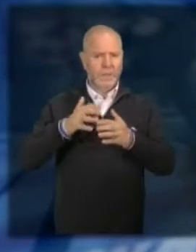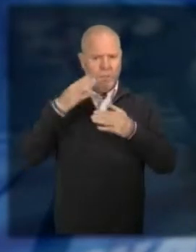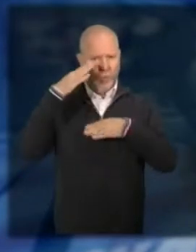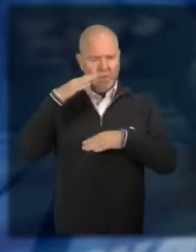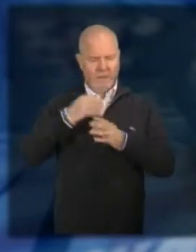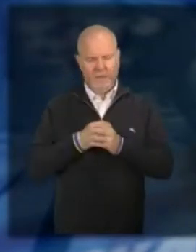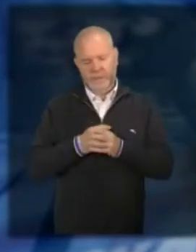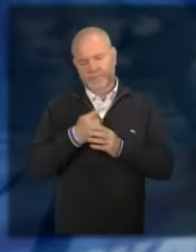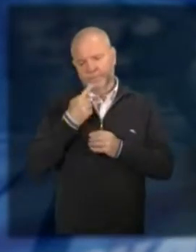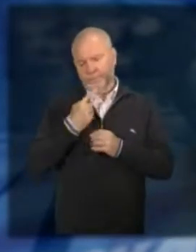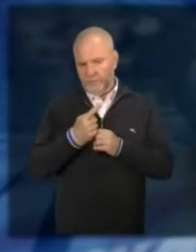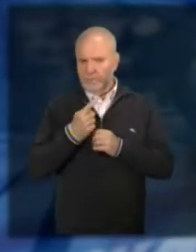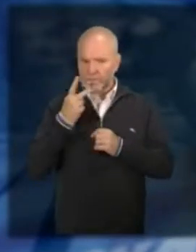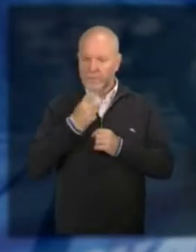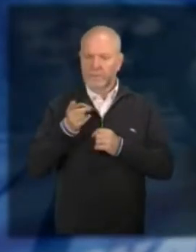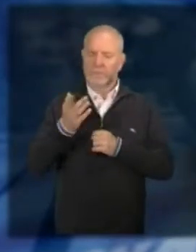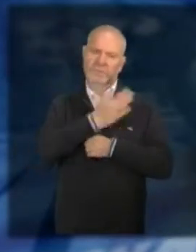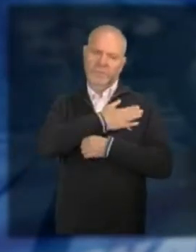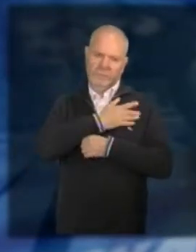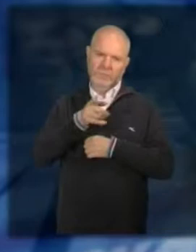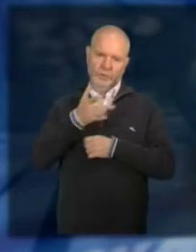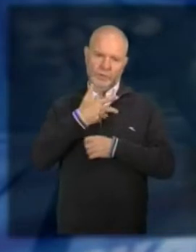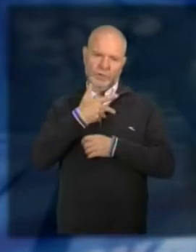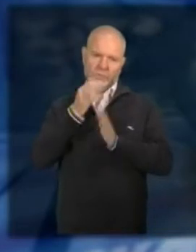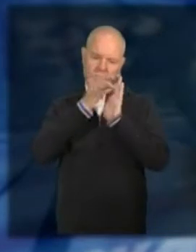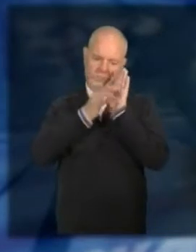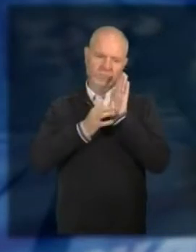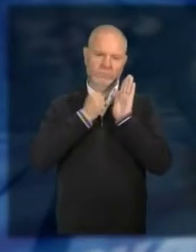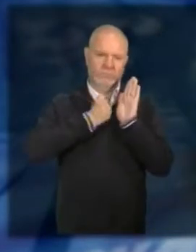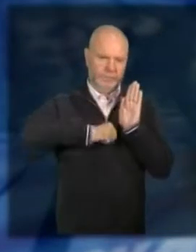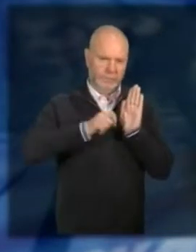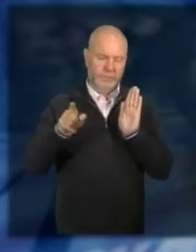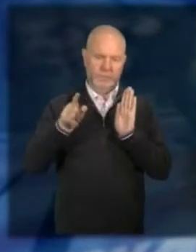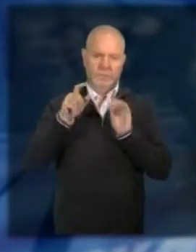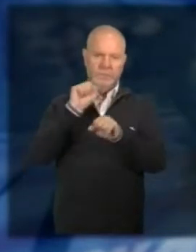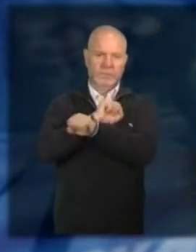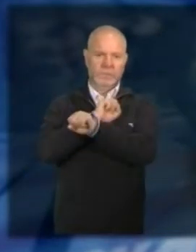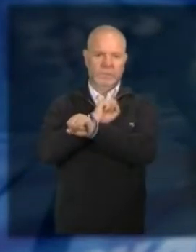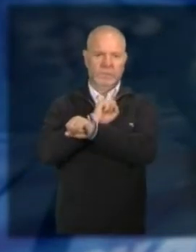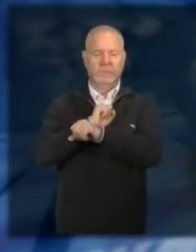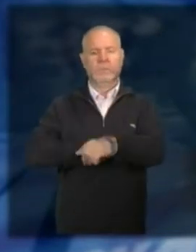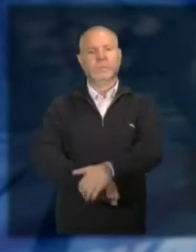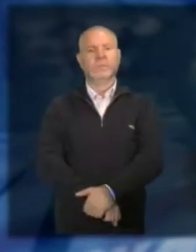evidentemente sono state riscontrate a carico di Raccheli violazioni al codice della strada che hanno giustificato l'arresto.